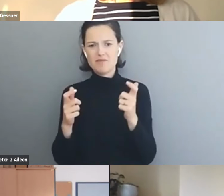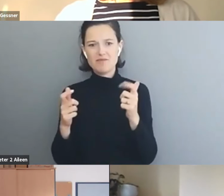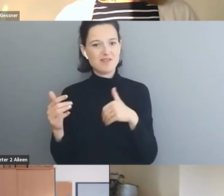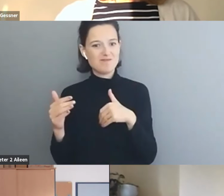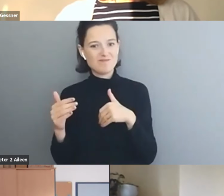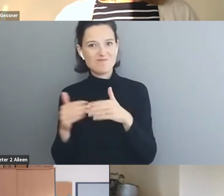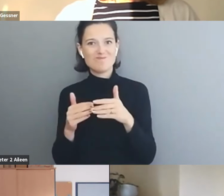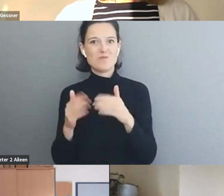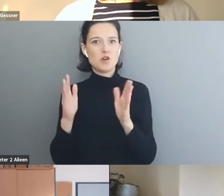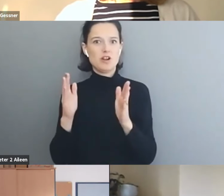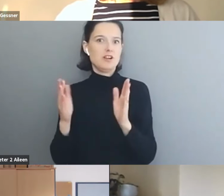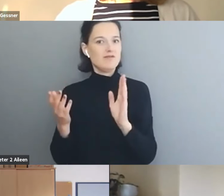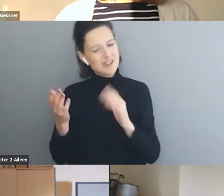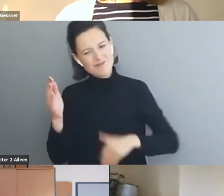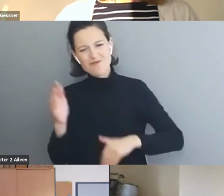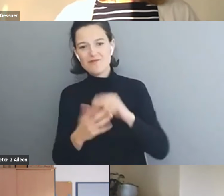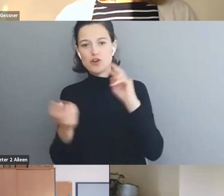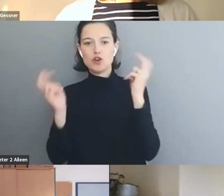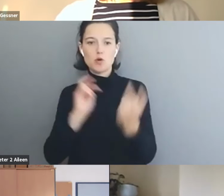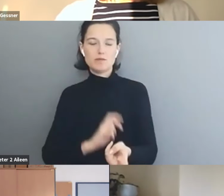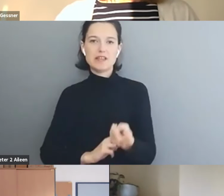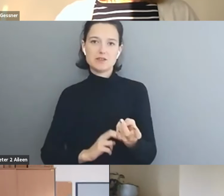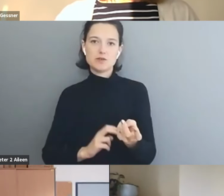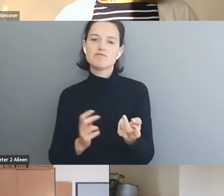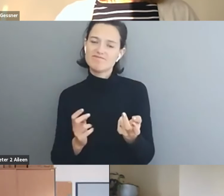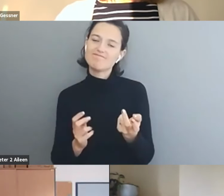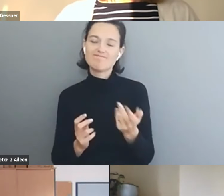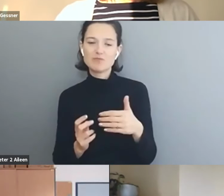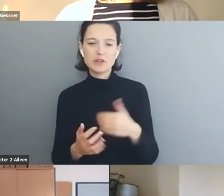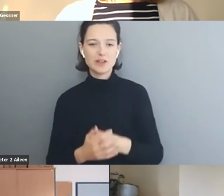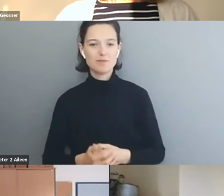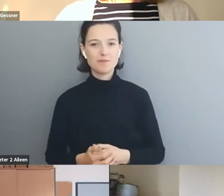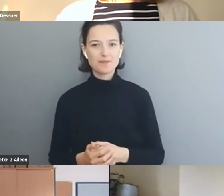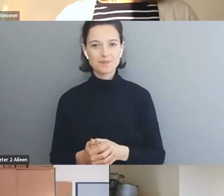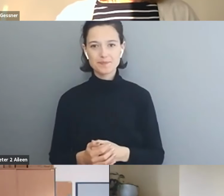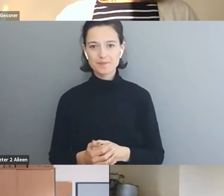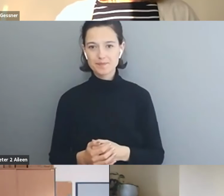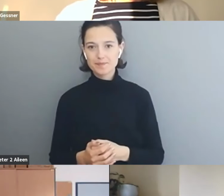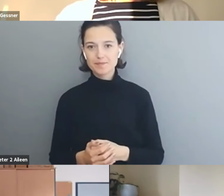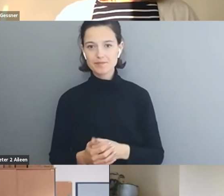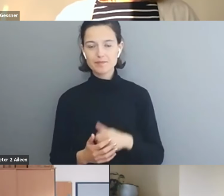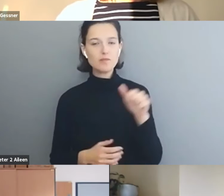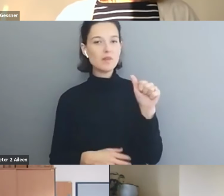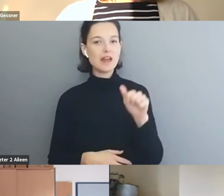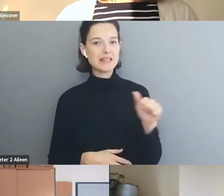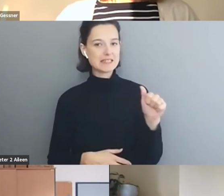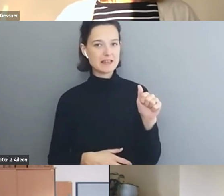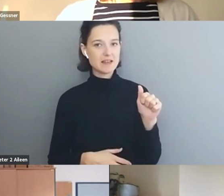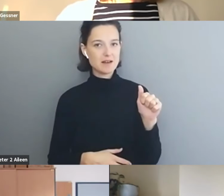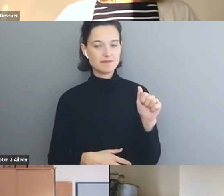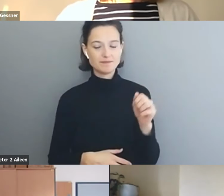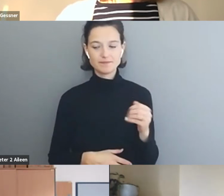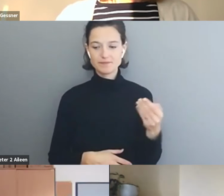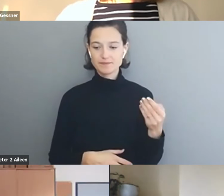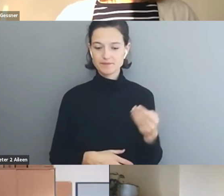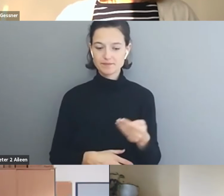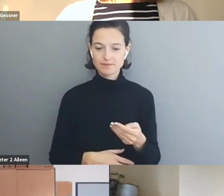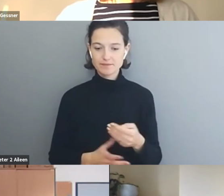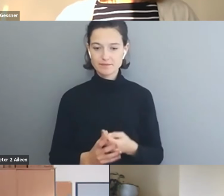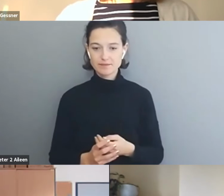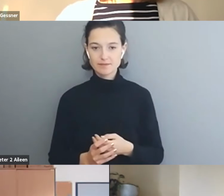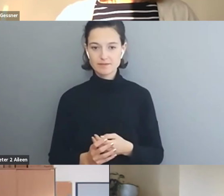und auch mit umsetzt. Um das vielleicht kurz zu ergänzen, wir haben ja auf unserer Webseite, haben wir ja die Barrierefreiheitsstandards,